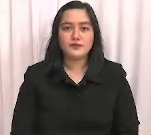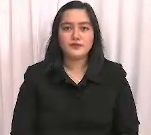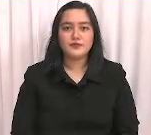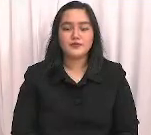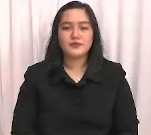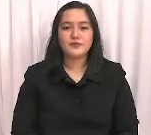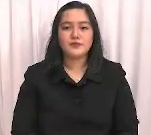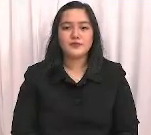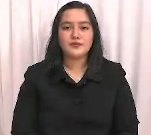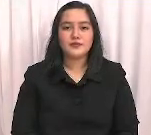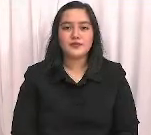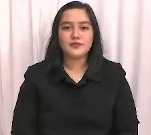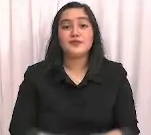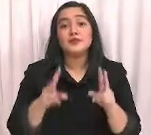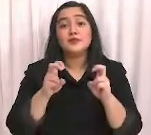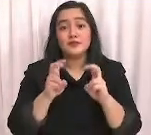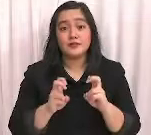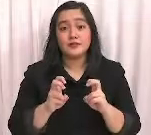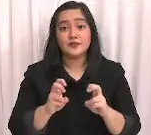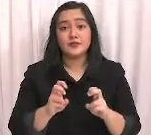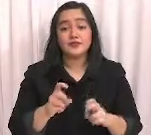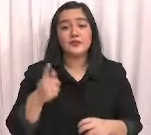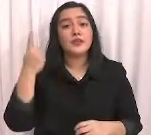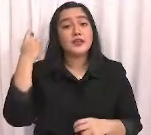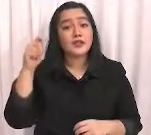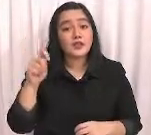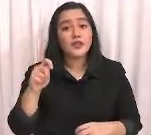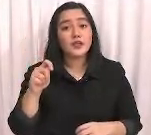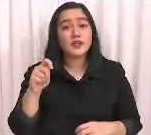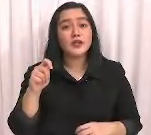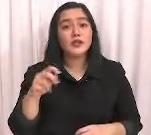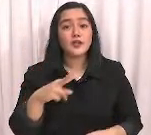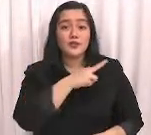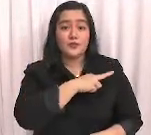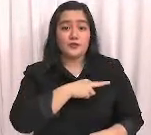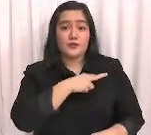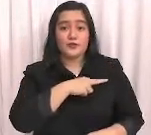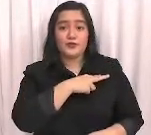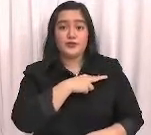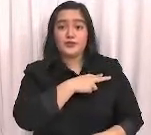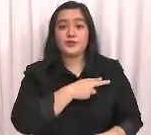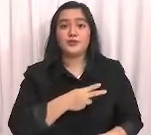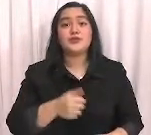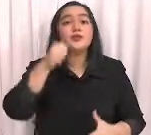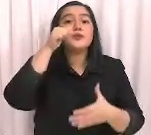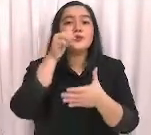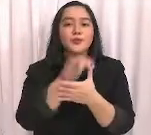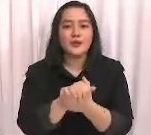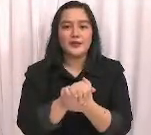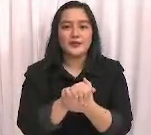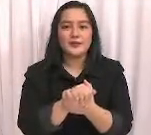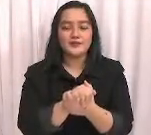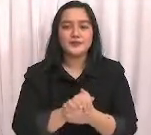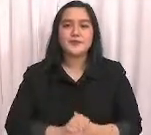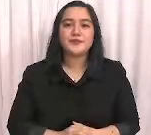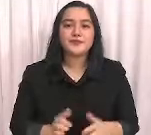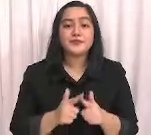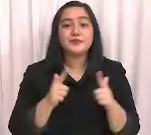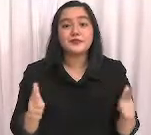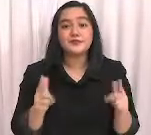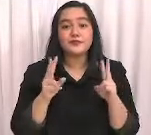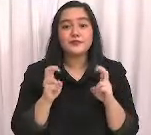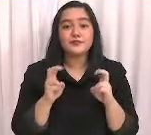wife. Who can find a virtuous wife? You see? At napakaganda pong usapin ito, mga kapatid. And of